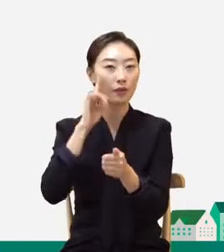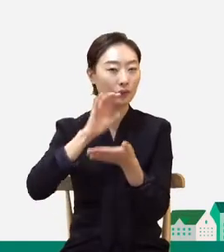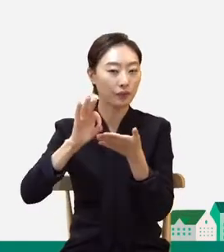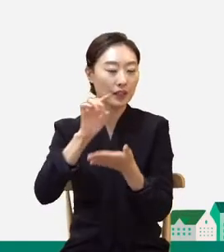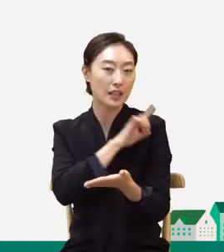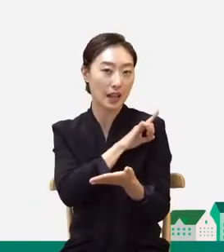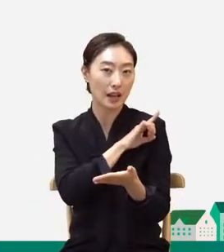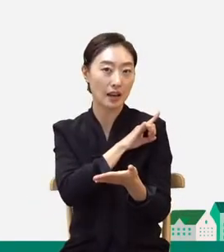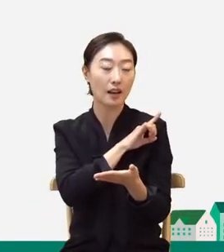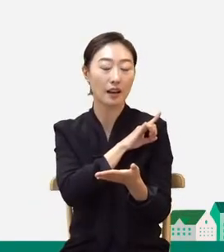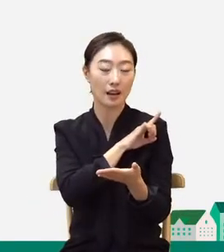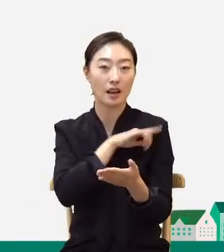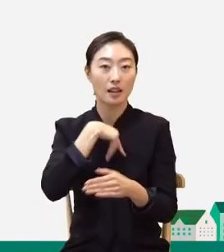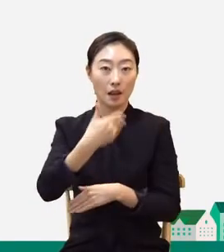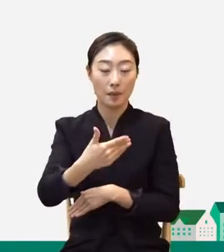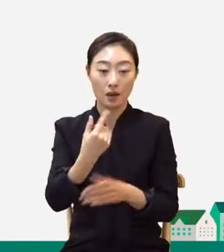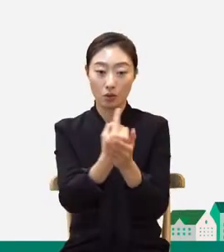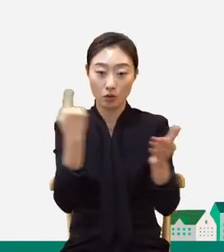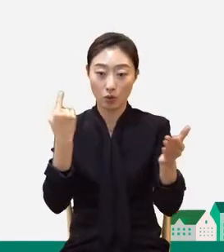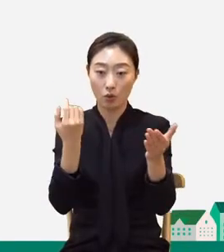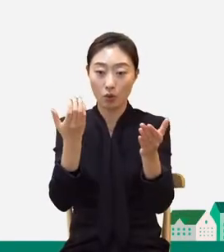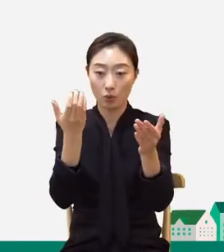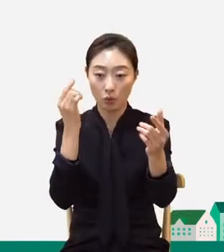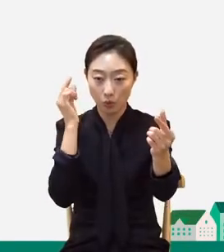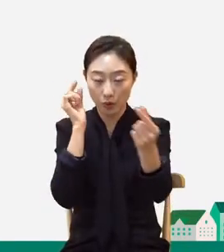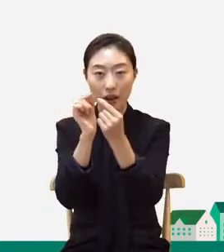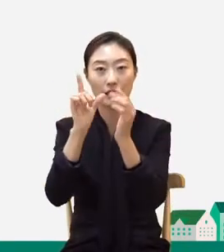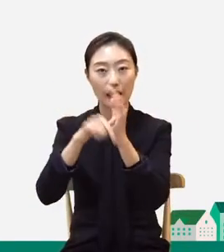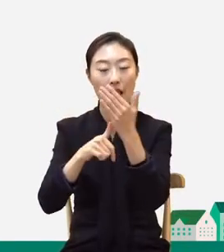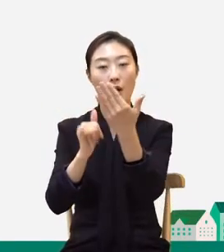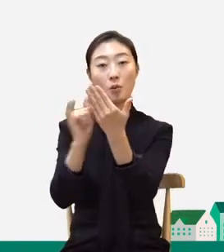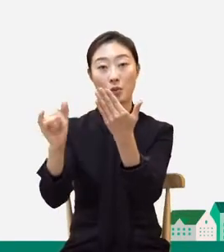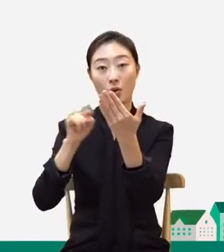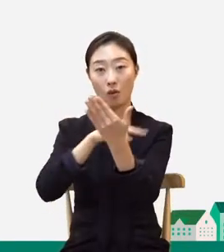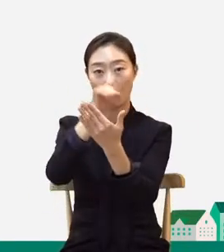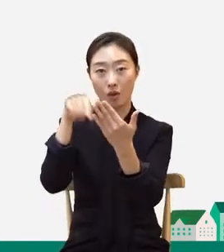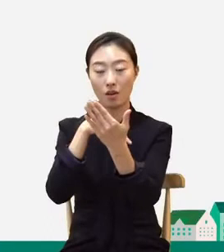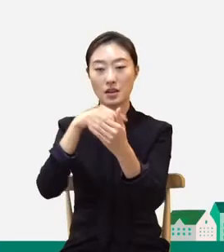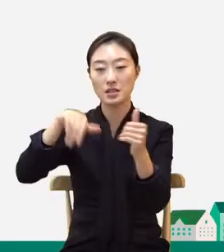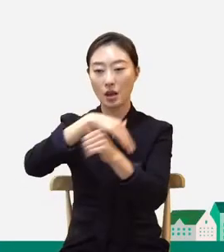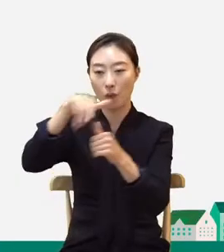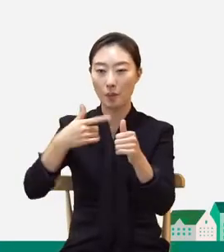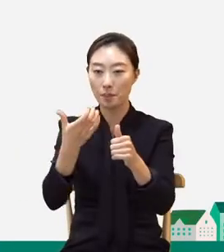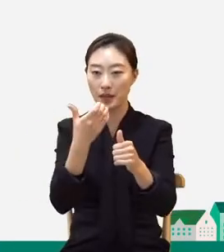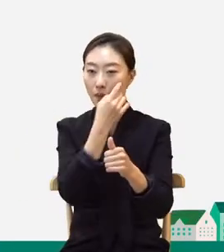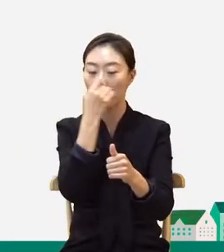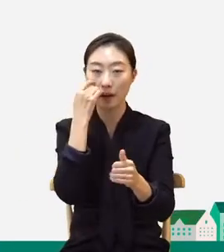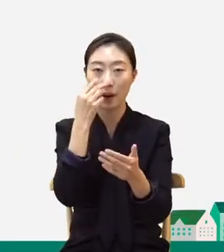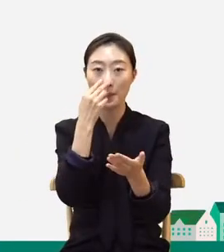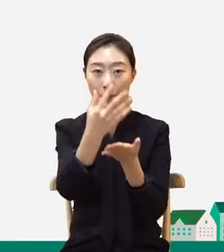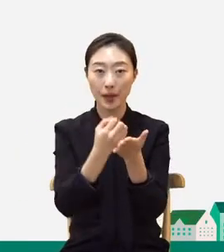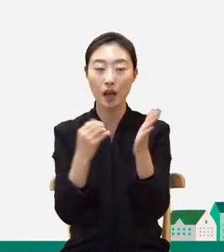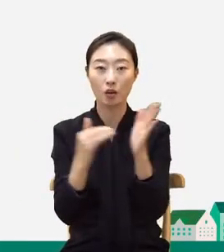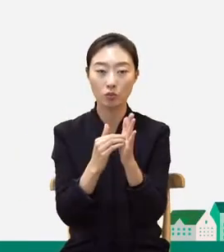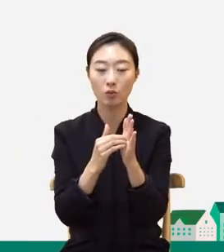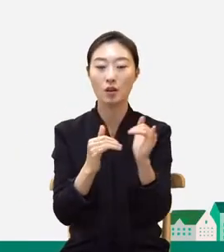했었고 퇴소를 앞두고서는 9분에 대해서 상황을 파악하고 지역사회에 나오는 과정이